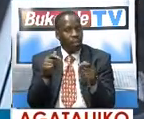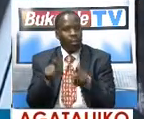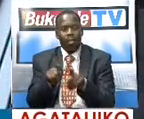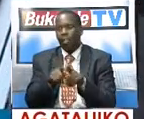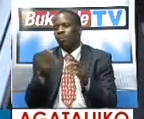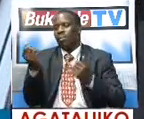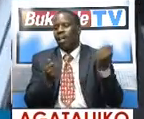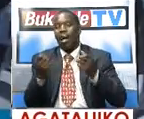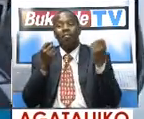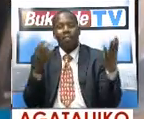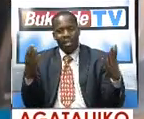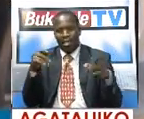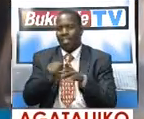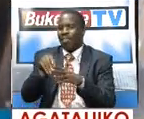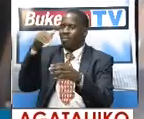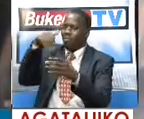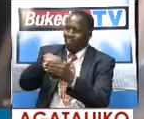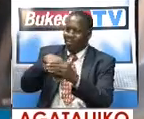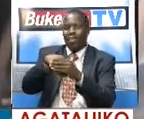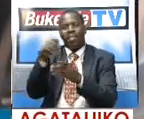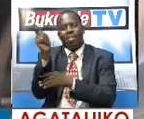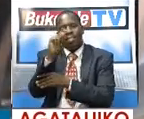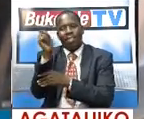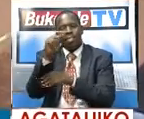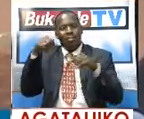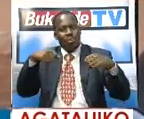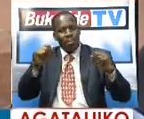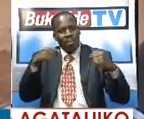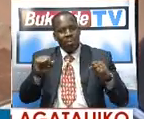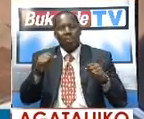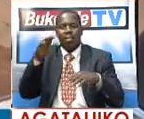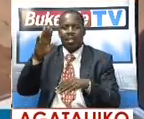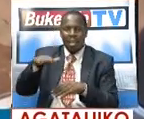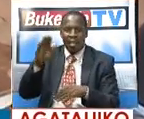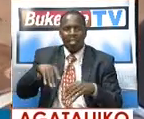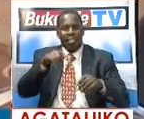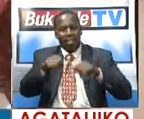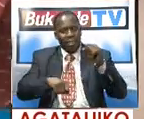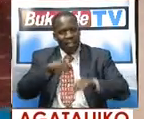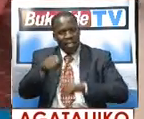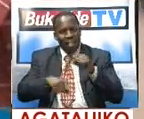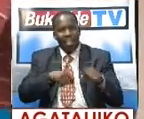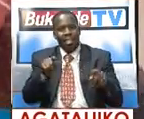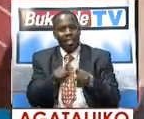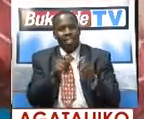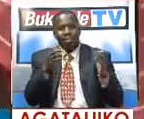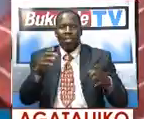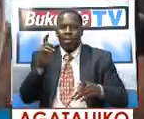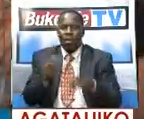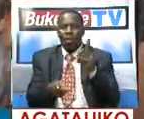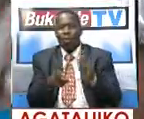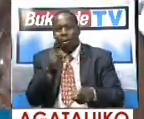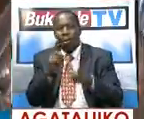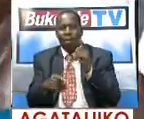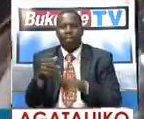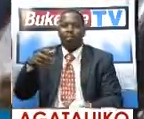Ebidduka ebisinga abakira bitimbiddwako amatabi omubadde pikipiki, taxi, obugaali bwa boda boda nga n'abatambuza ebigere